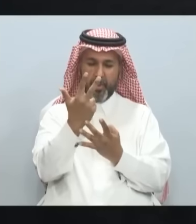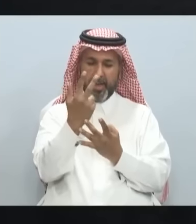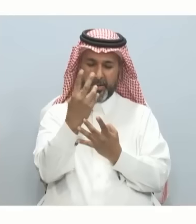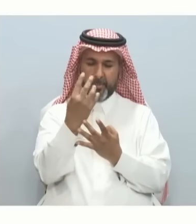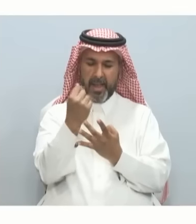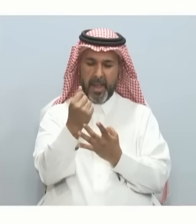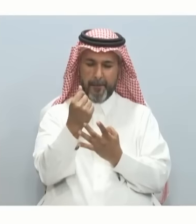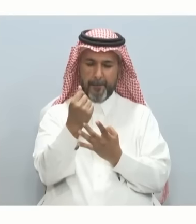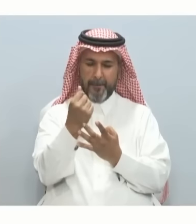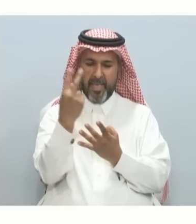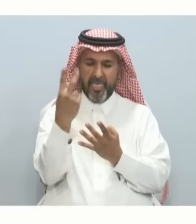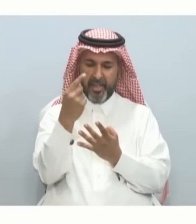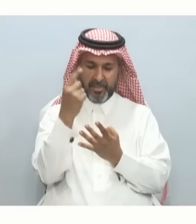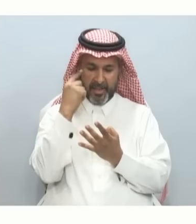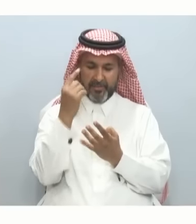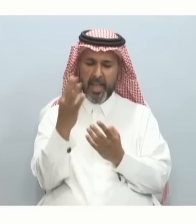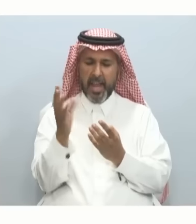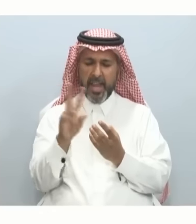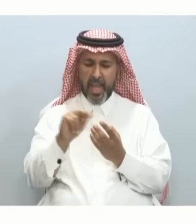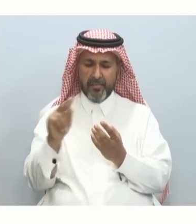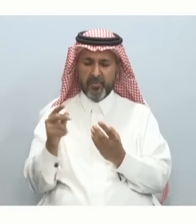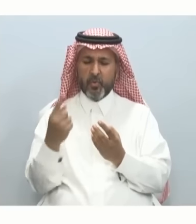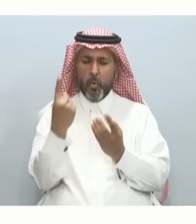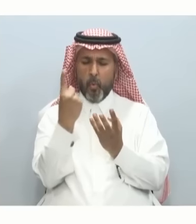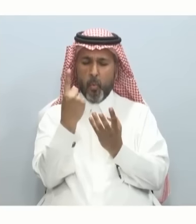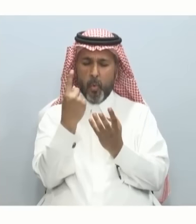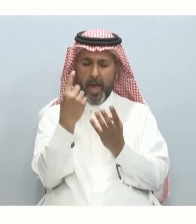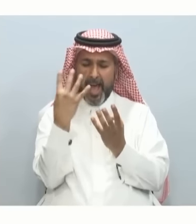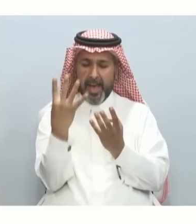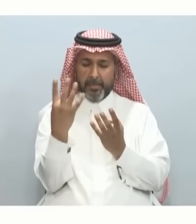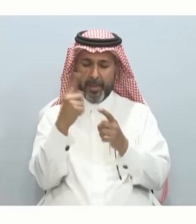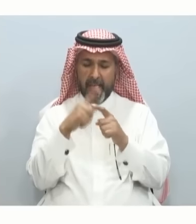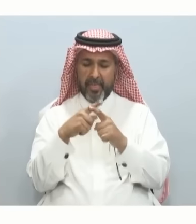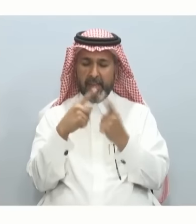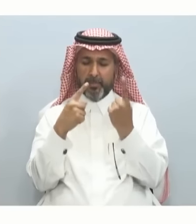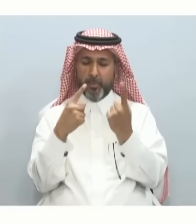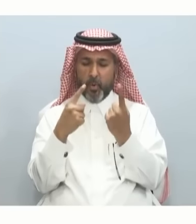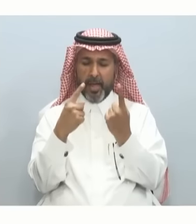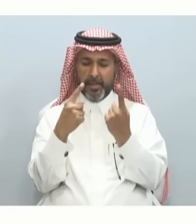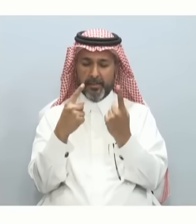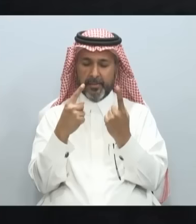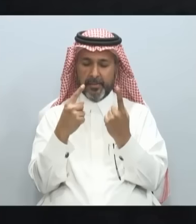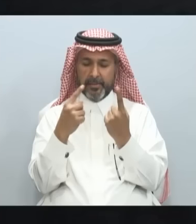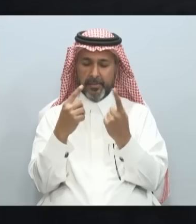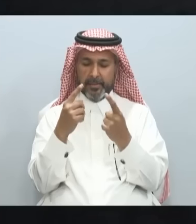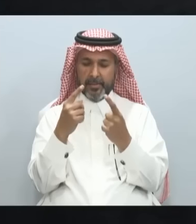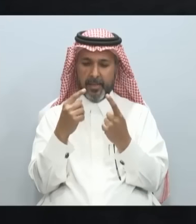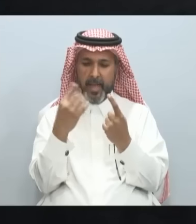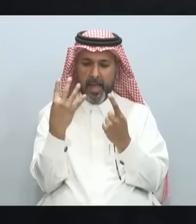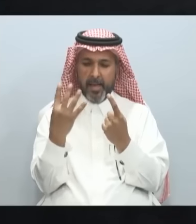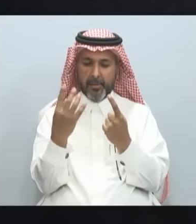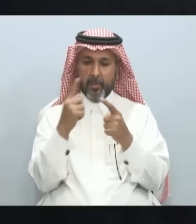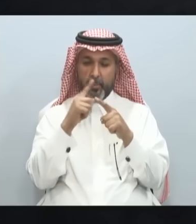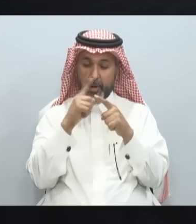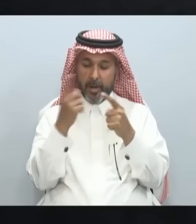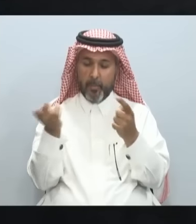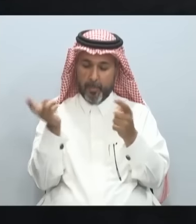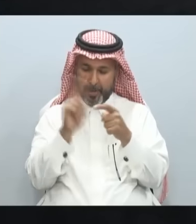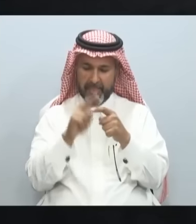يسعدكم الله الان العدد 4 نريد المضاعفات الخمسه الاولى اذا ساقوم بالضرب في واحد واثنين